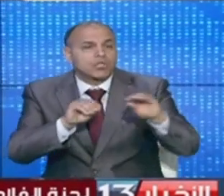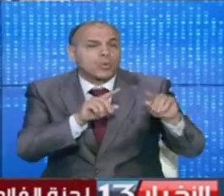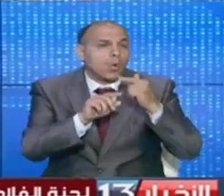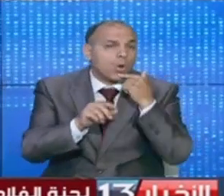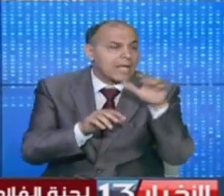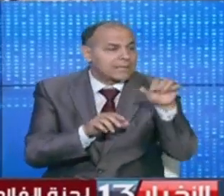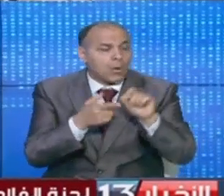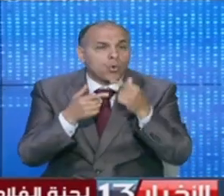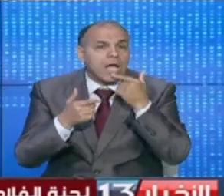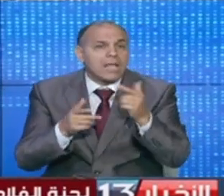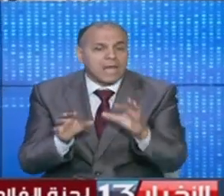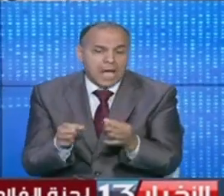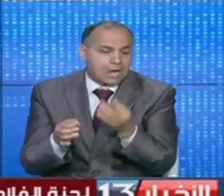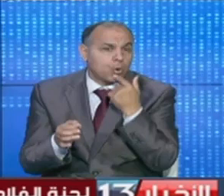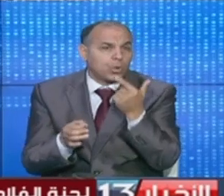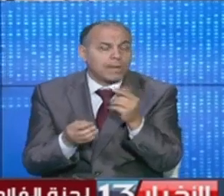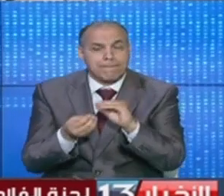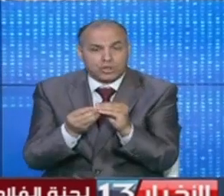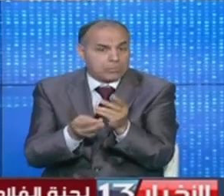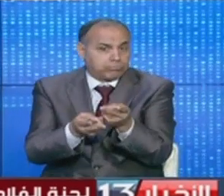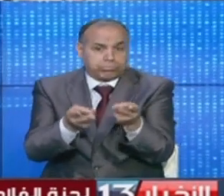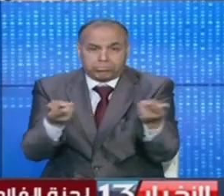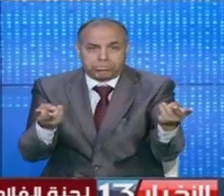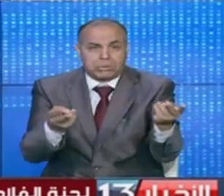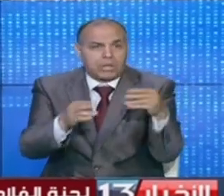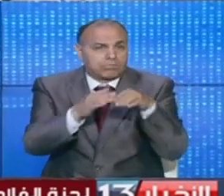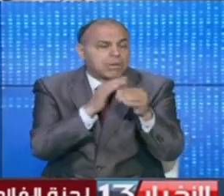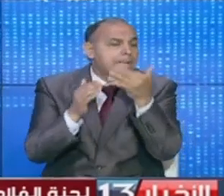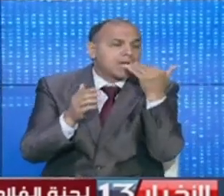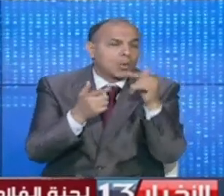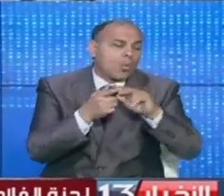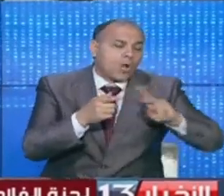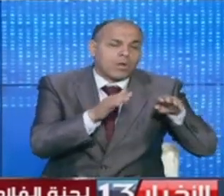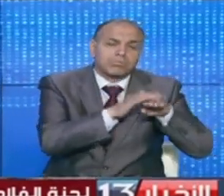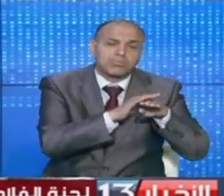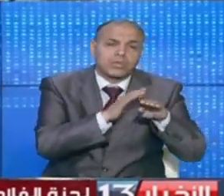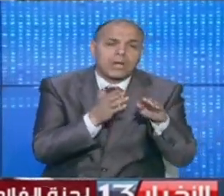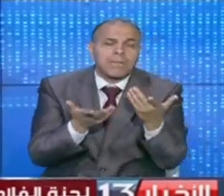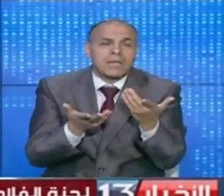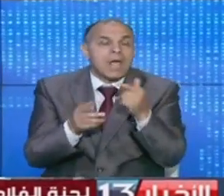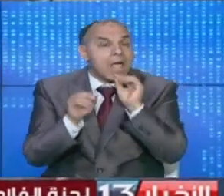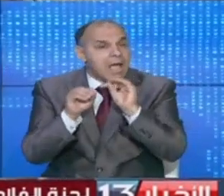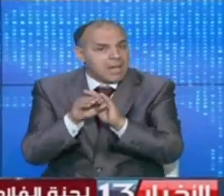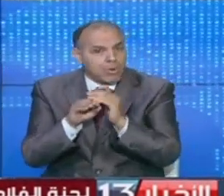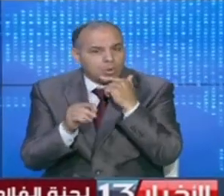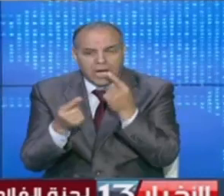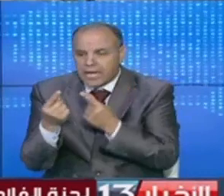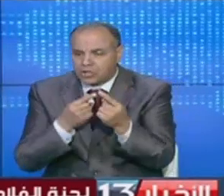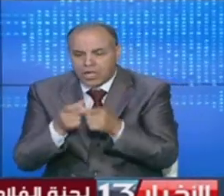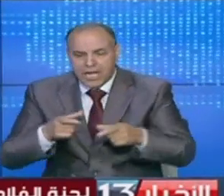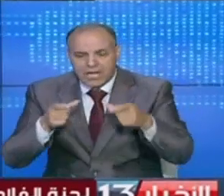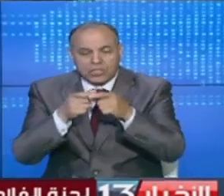الدعوه الى ايجاد الحلول ل اشكاليه مخازن التبريد هي الاخرى من بين المسائل التي ناقشتها لجنه